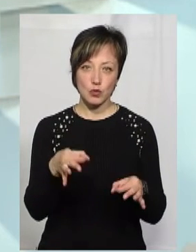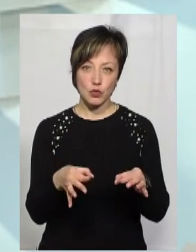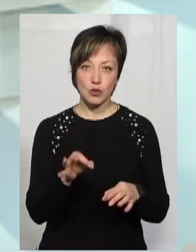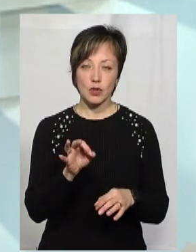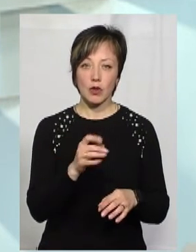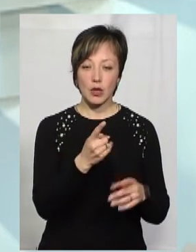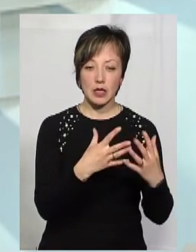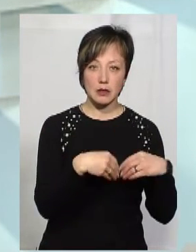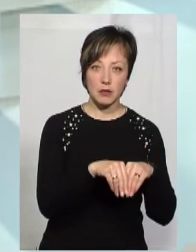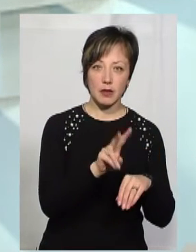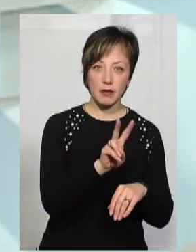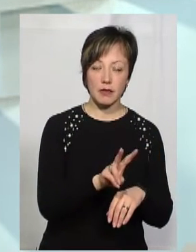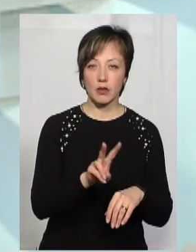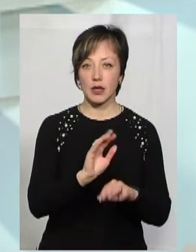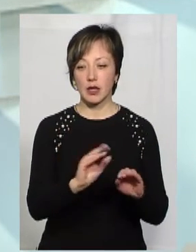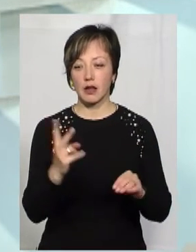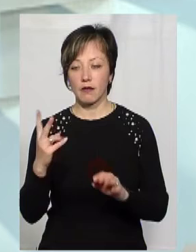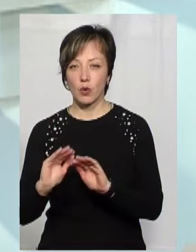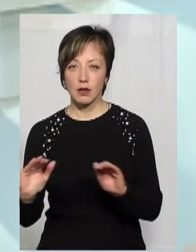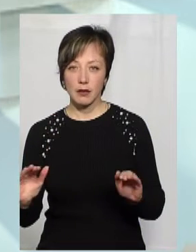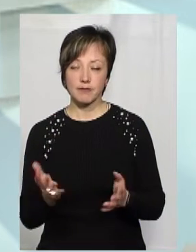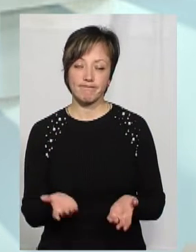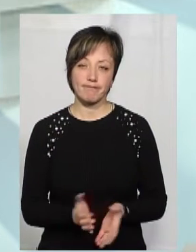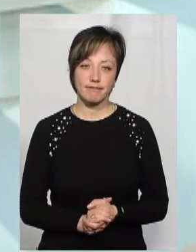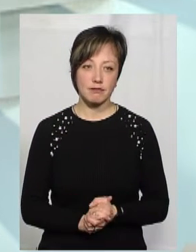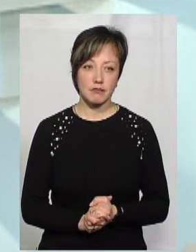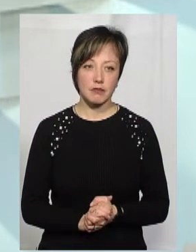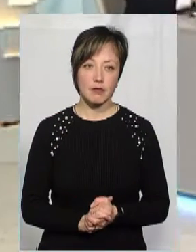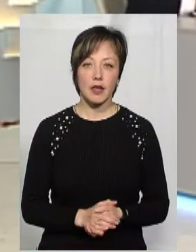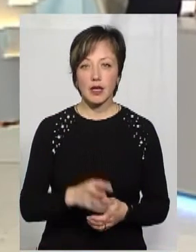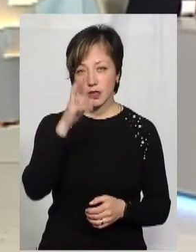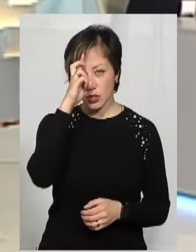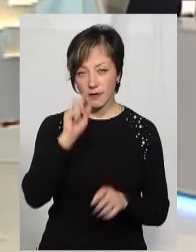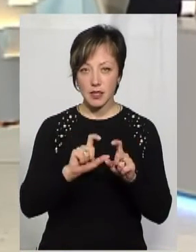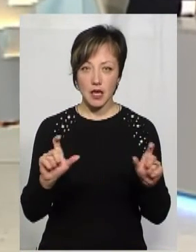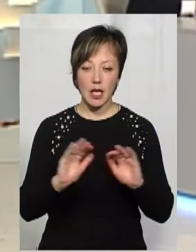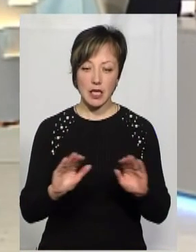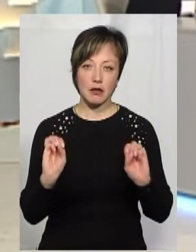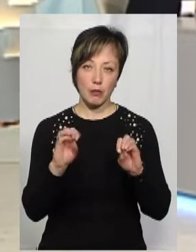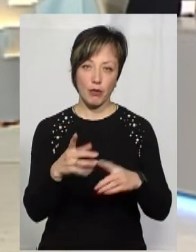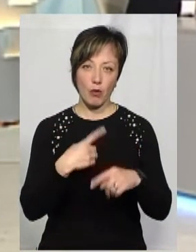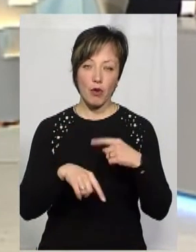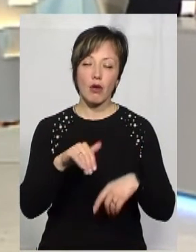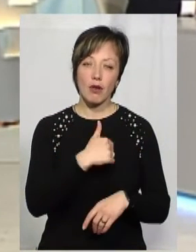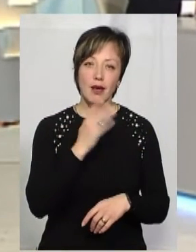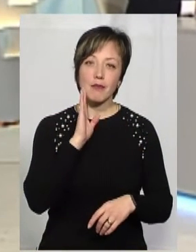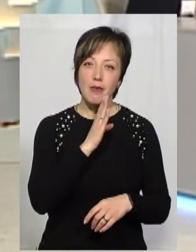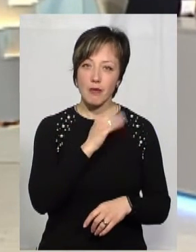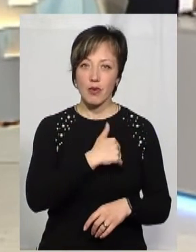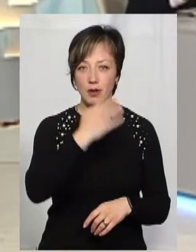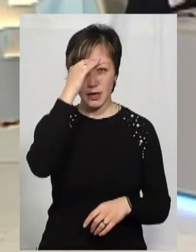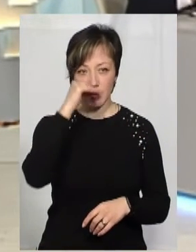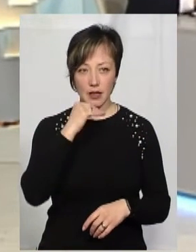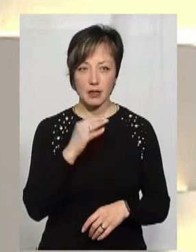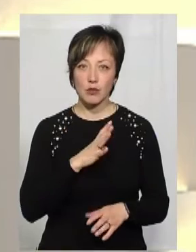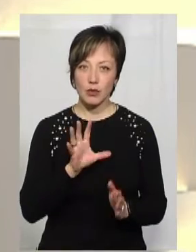чотирьох дітей. Одна сім'я, двоє дітей, друга сім'я, двоє дітей. Діти знаходяться в державних закладах. Хочуть маму, хочуть тата. Так, і